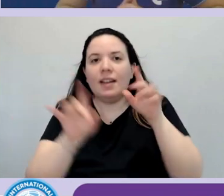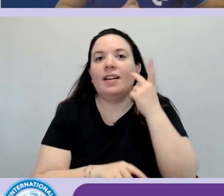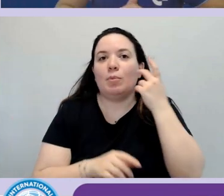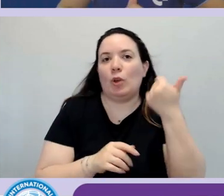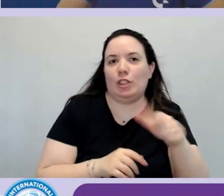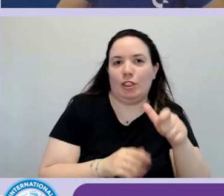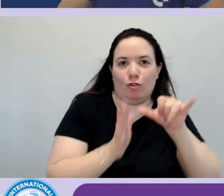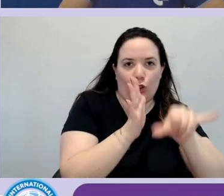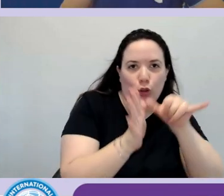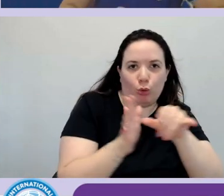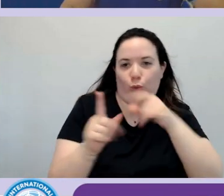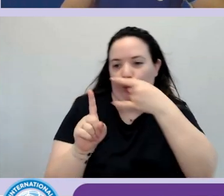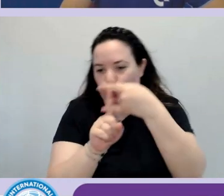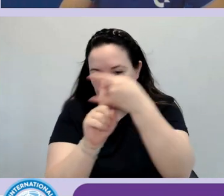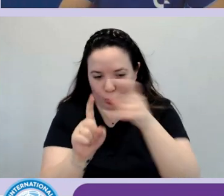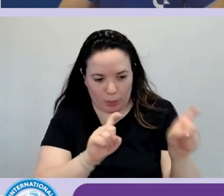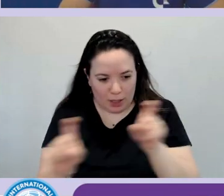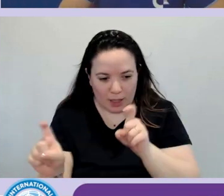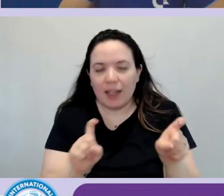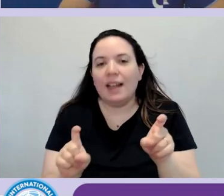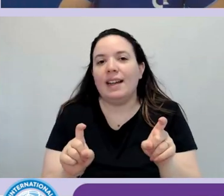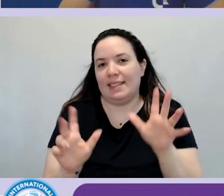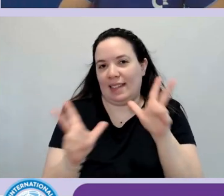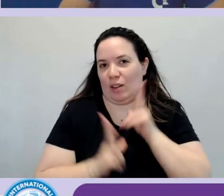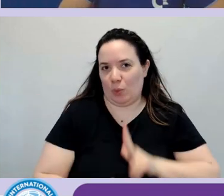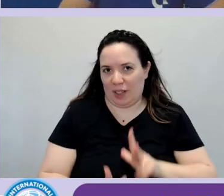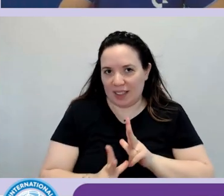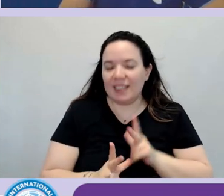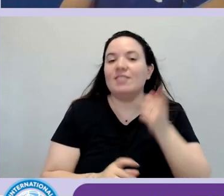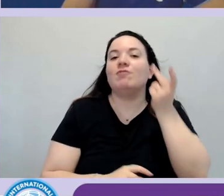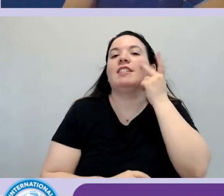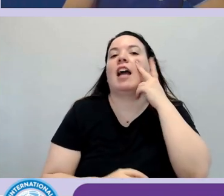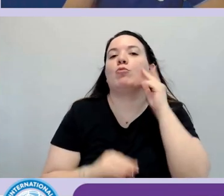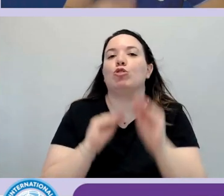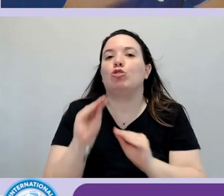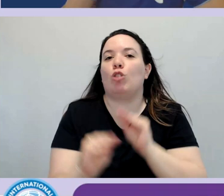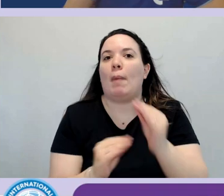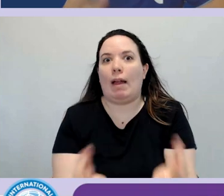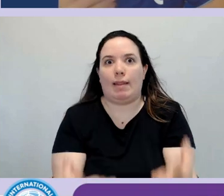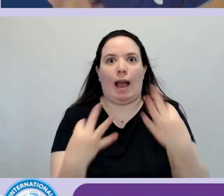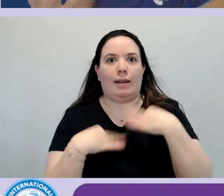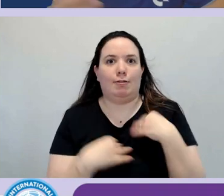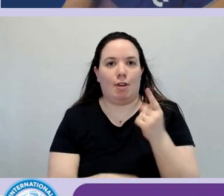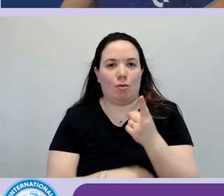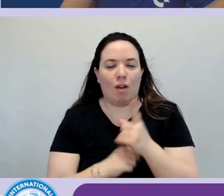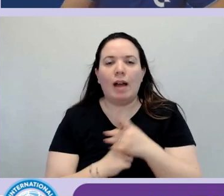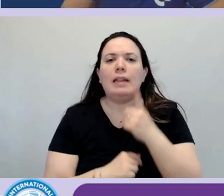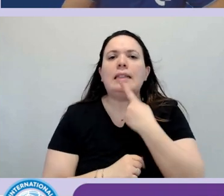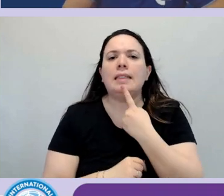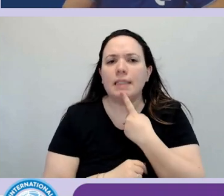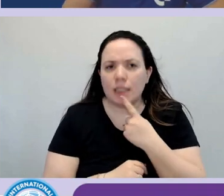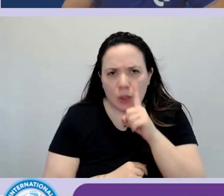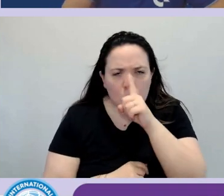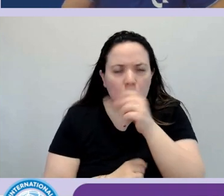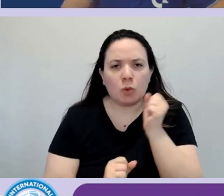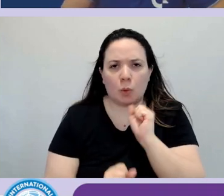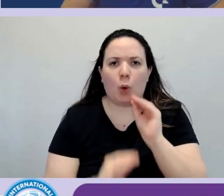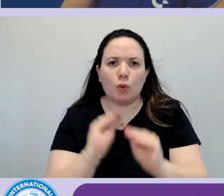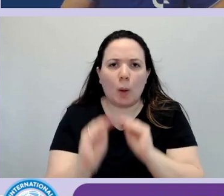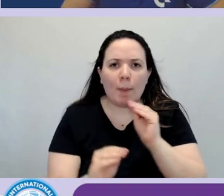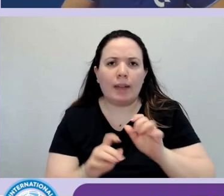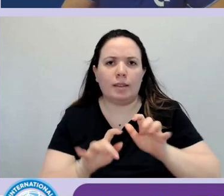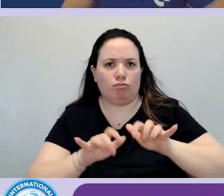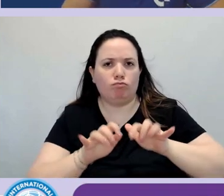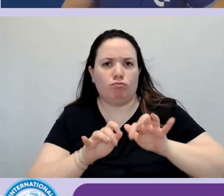alle domande su YouTube vediamo un attimo le domande che sono pervenute chiaramente chi vuole porre altre domande lo faccia e via via